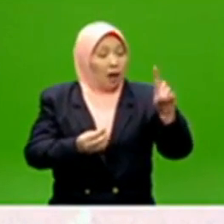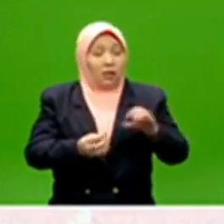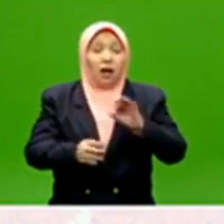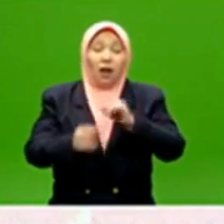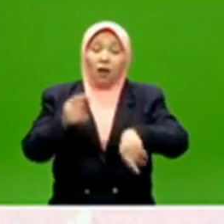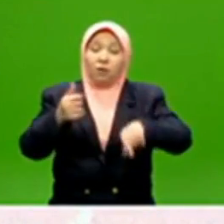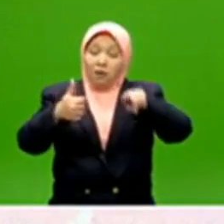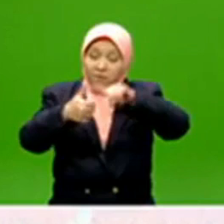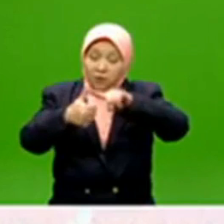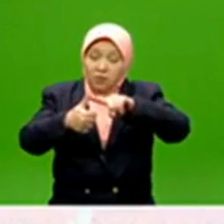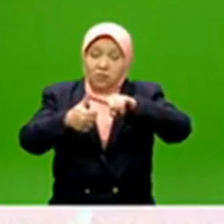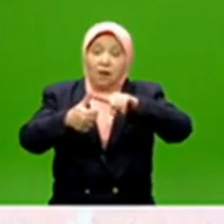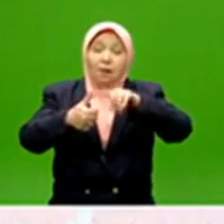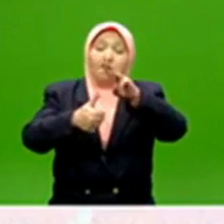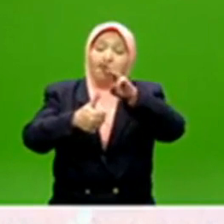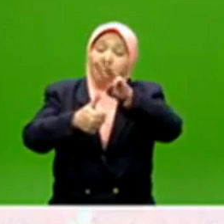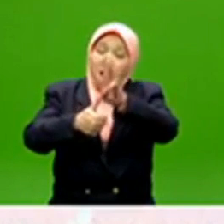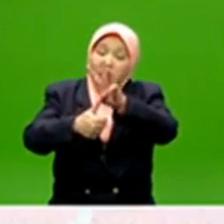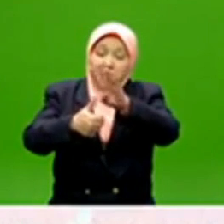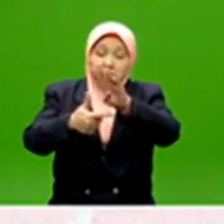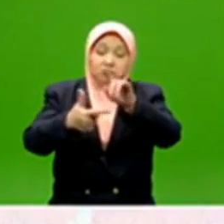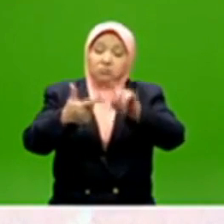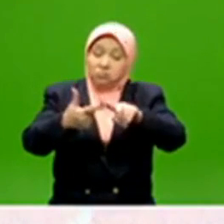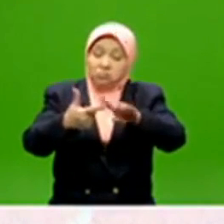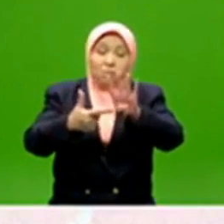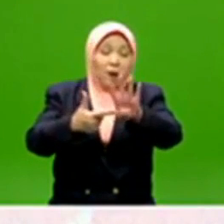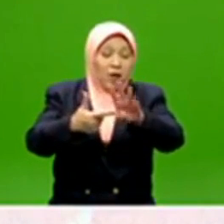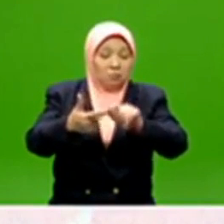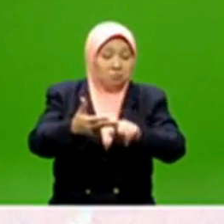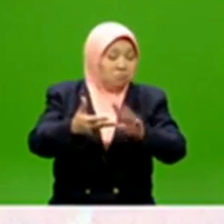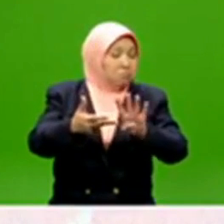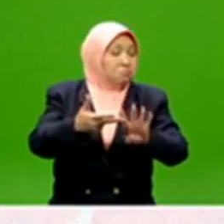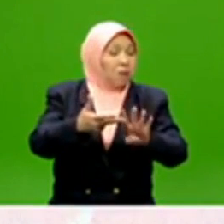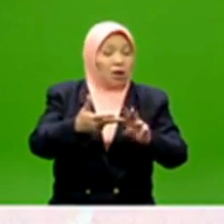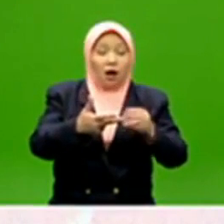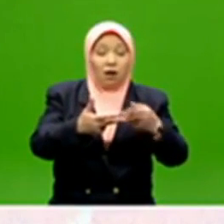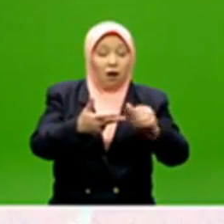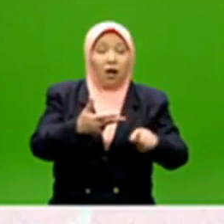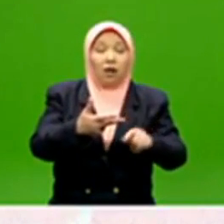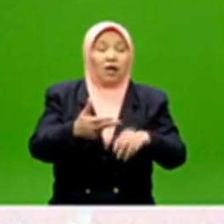kalau yang peta mownime yang ke-25 jangan